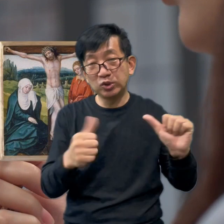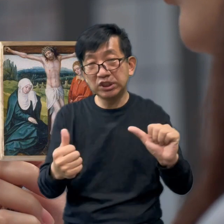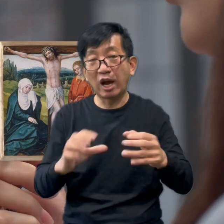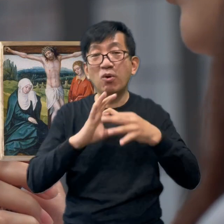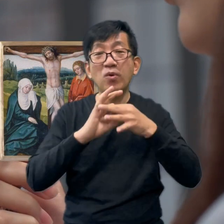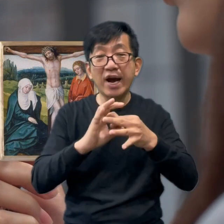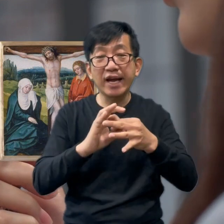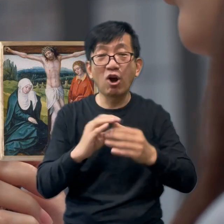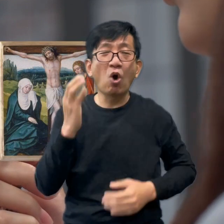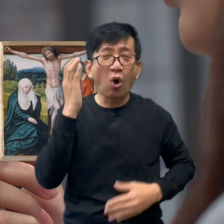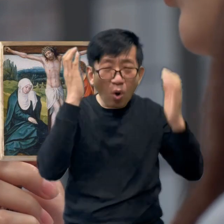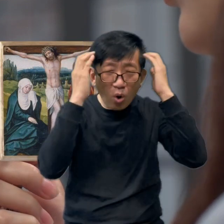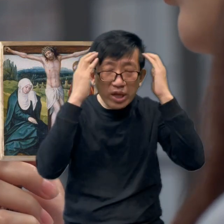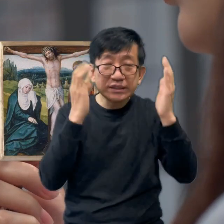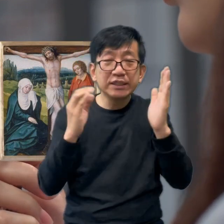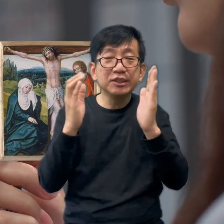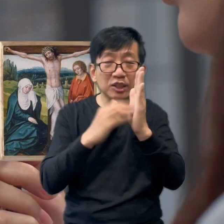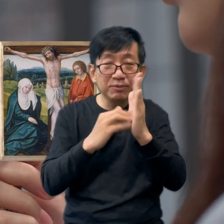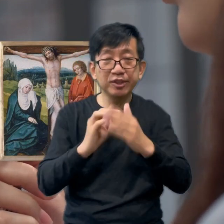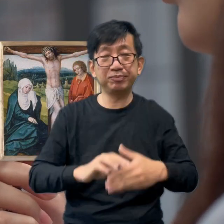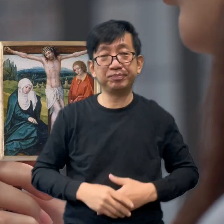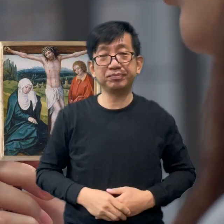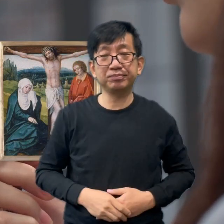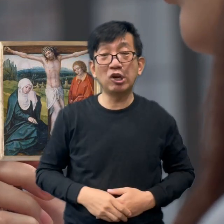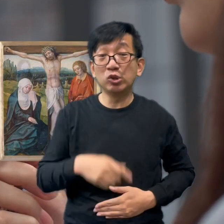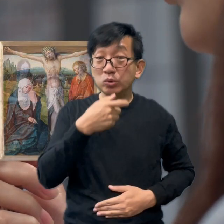십자가 죽음과 관련된 고통의 신비를,